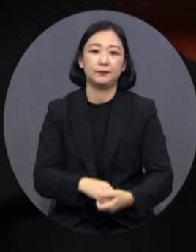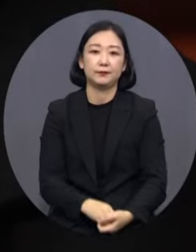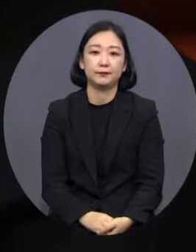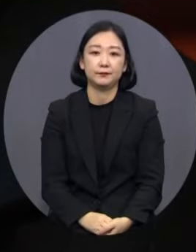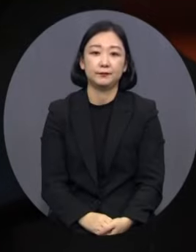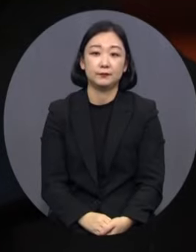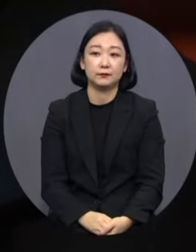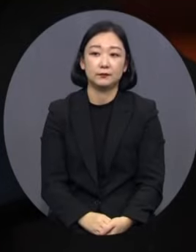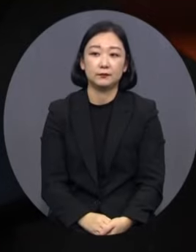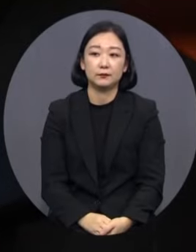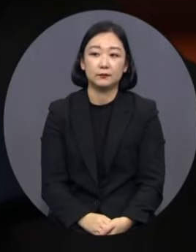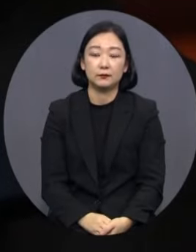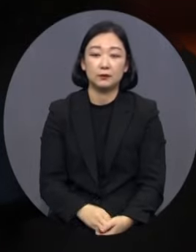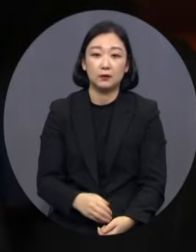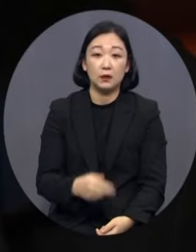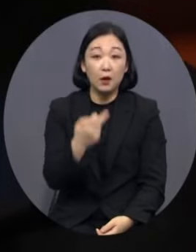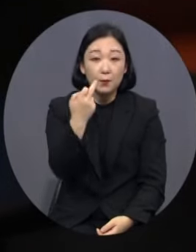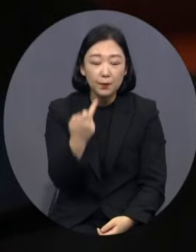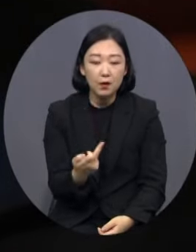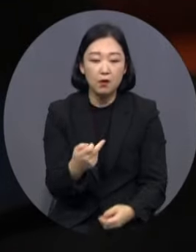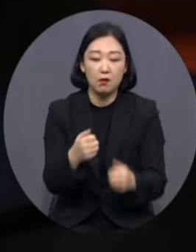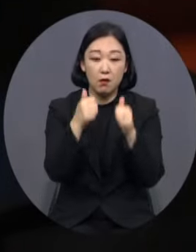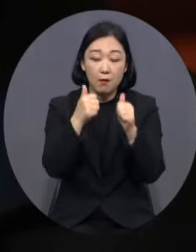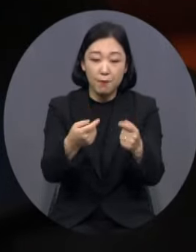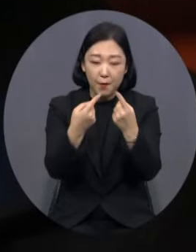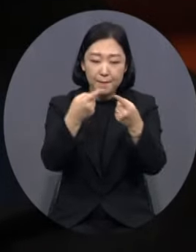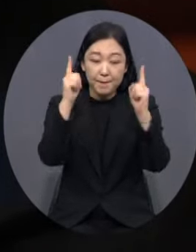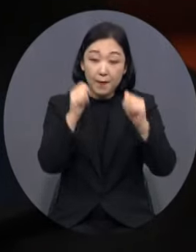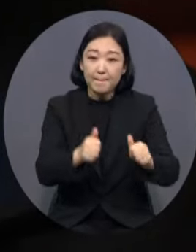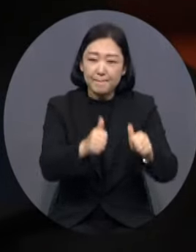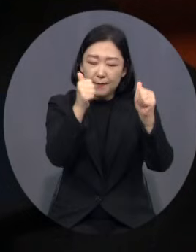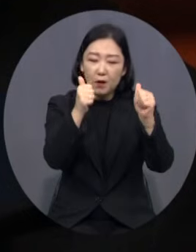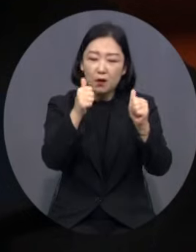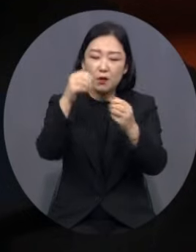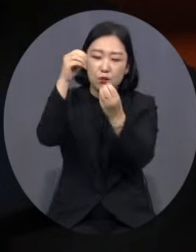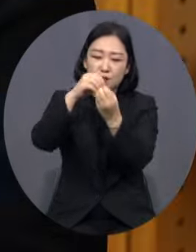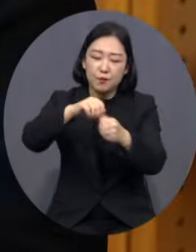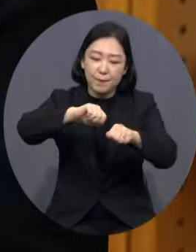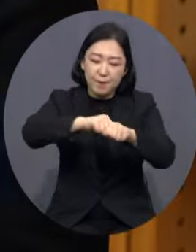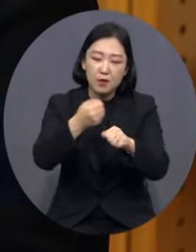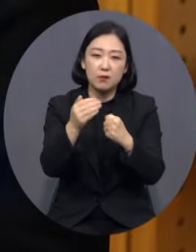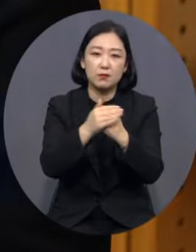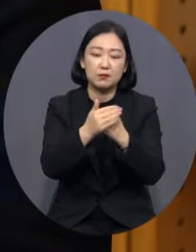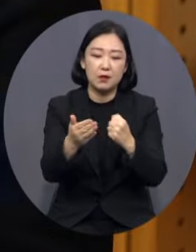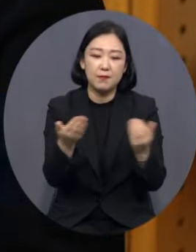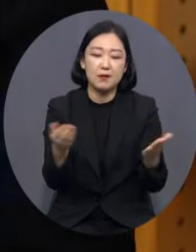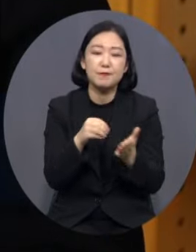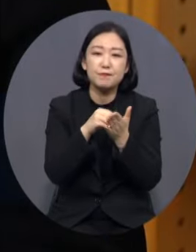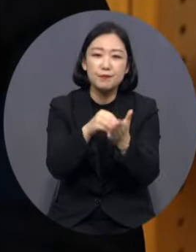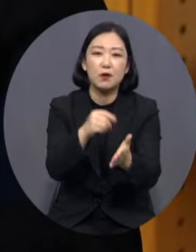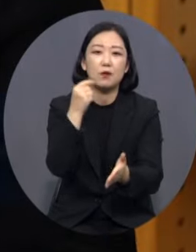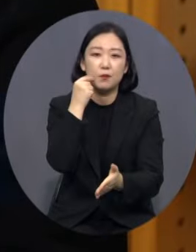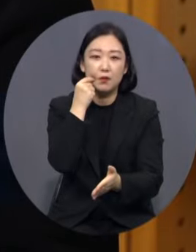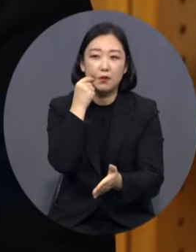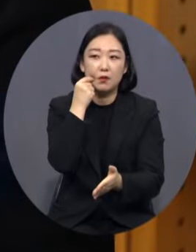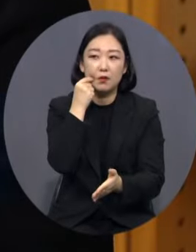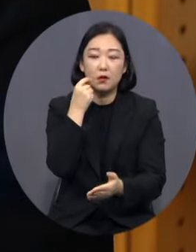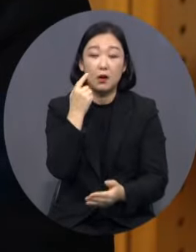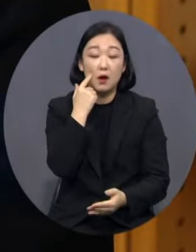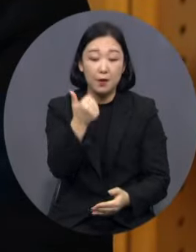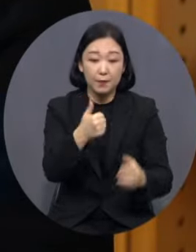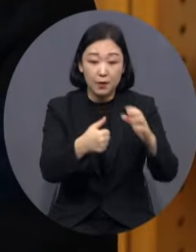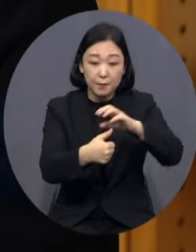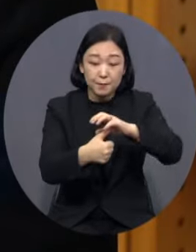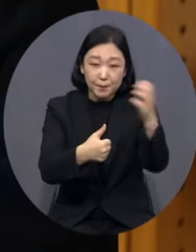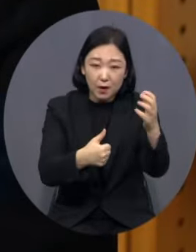남동생이 법대를 졸업을 해도 연자 때문에 꿈을 펼칠 수가 없었습니다이 아버지 누명을 안 벗으면 저희